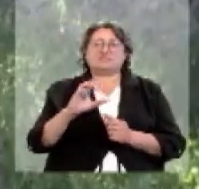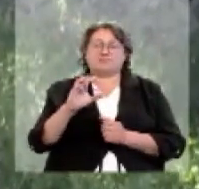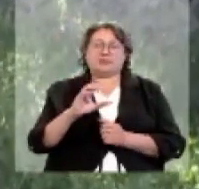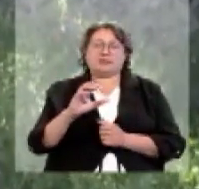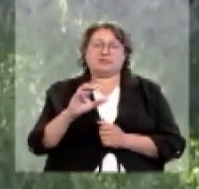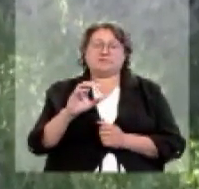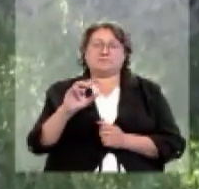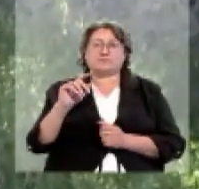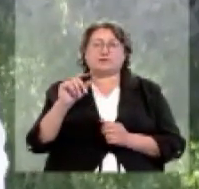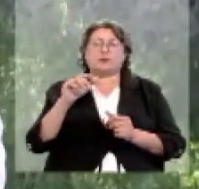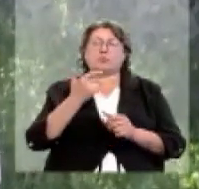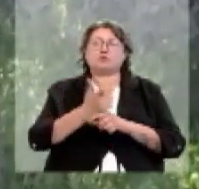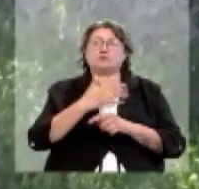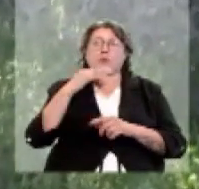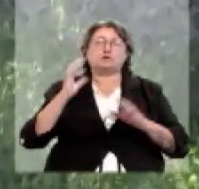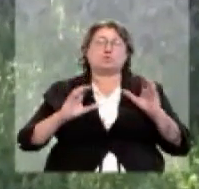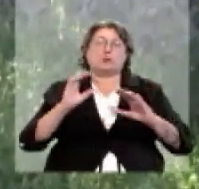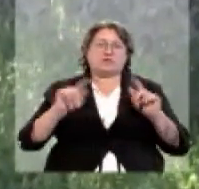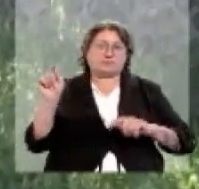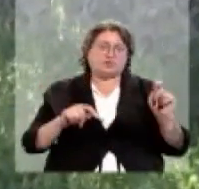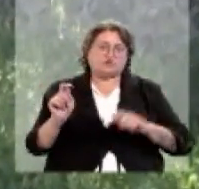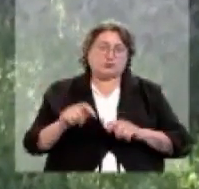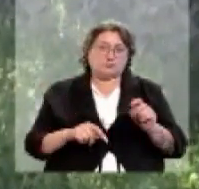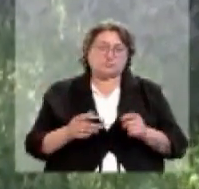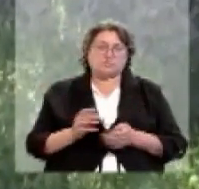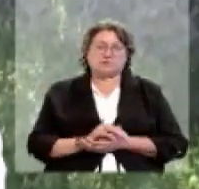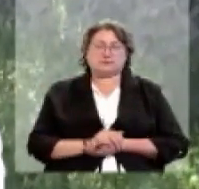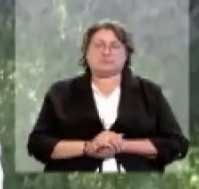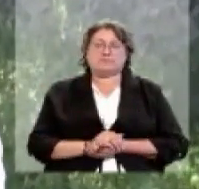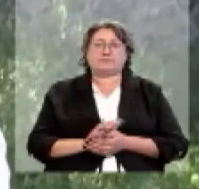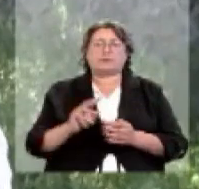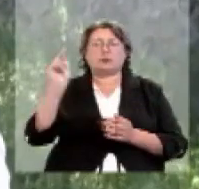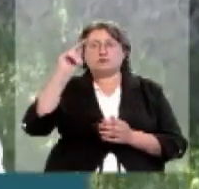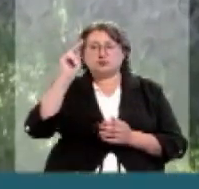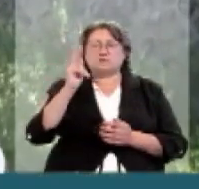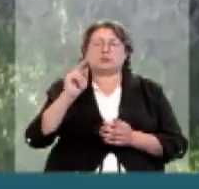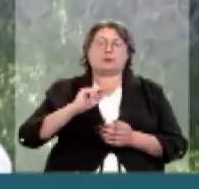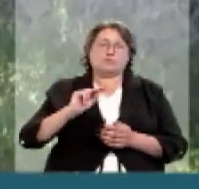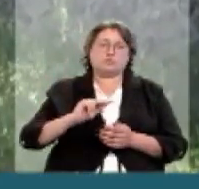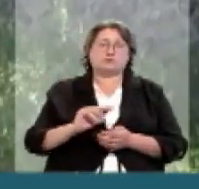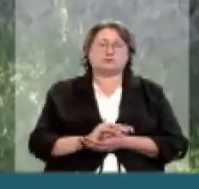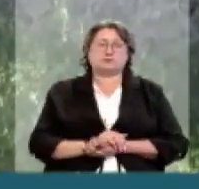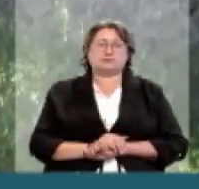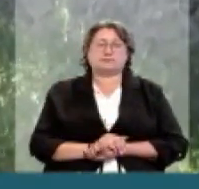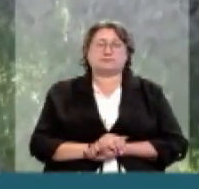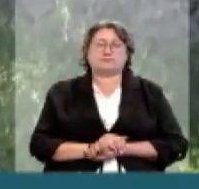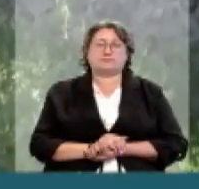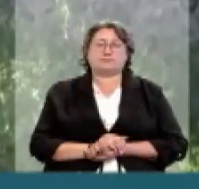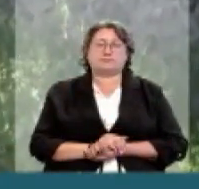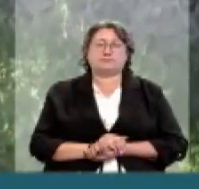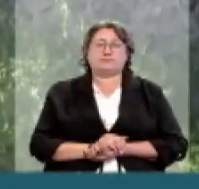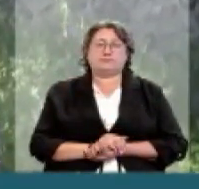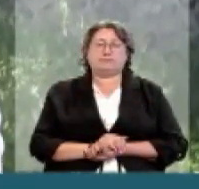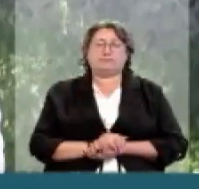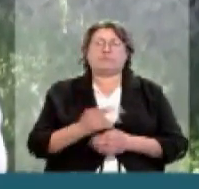студенттер оқу орындарына келіп, осындай бізде проблема ол ұшығып кетуі